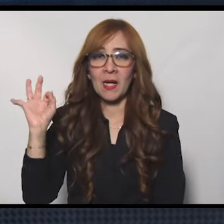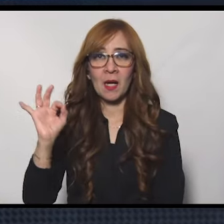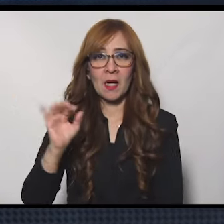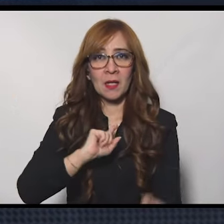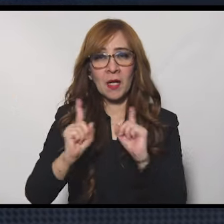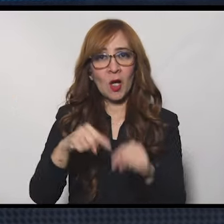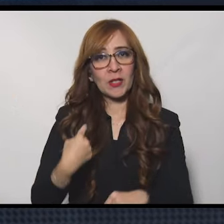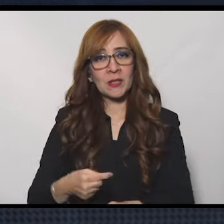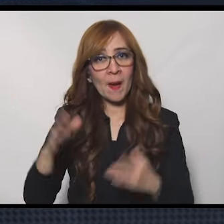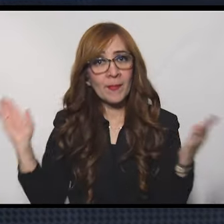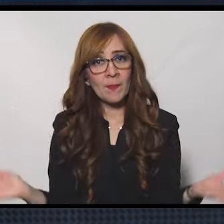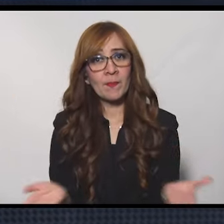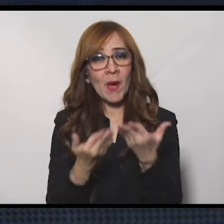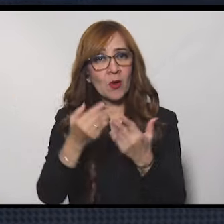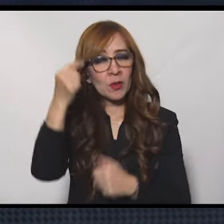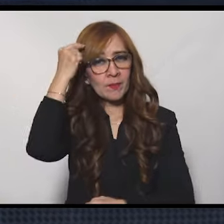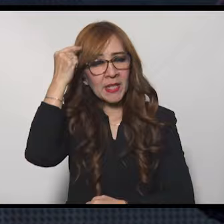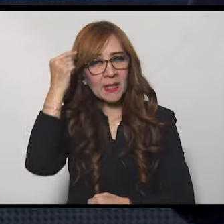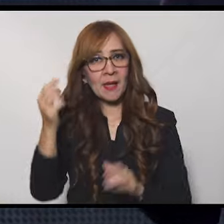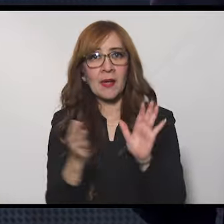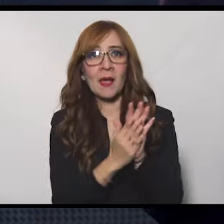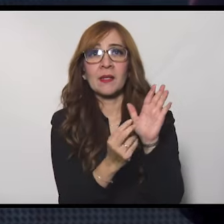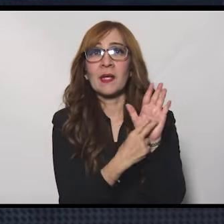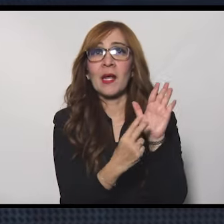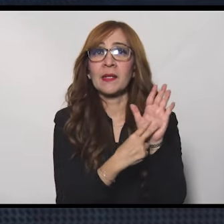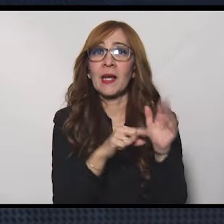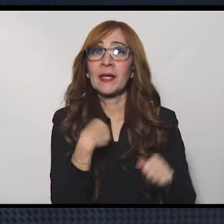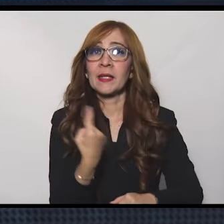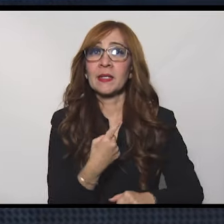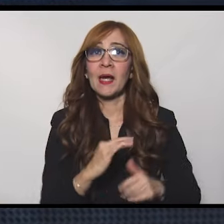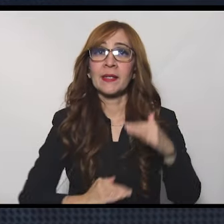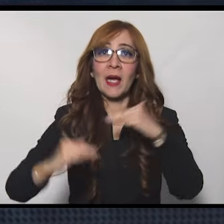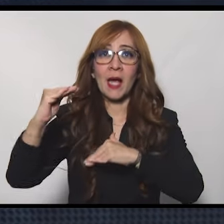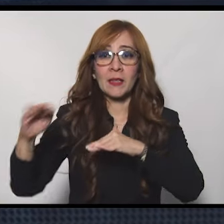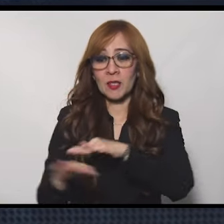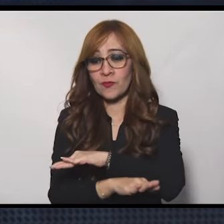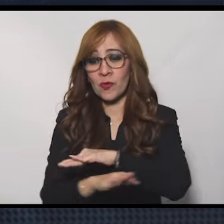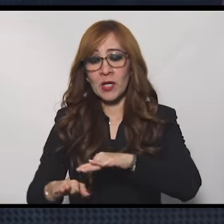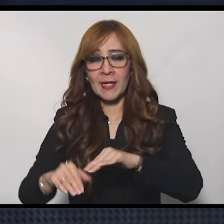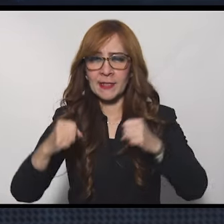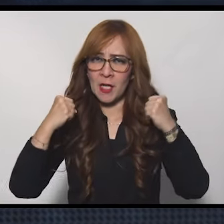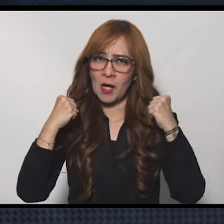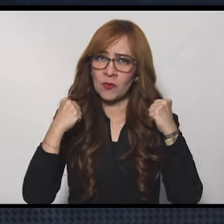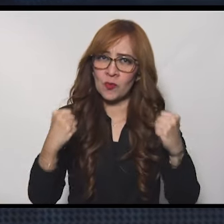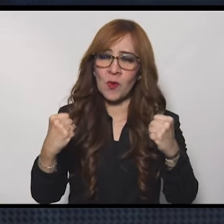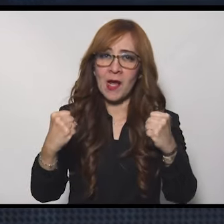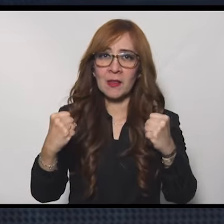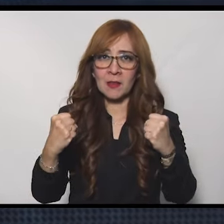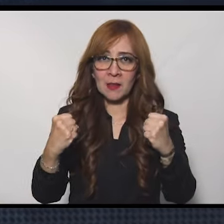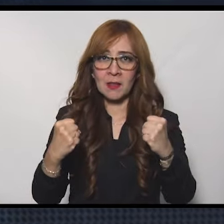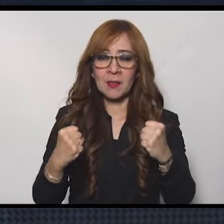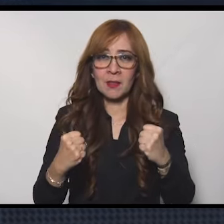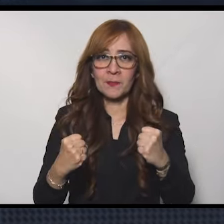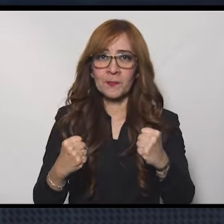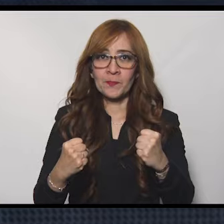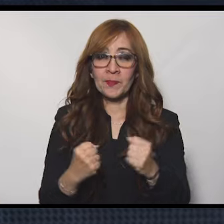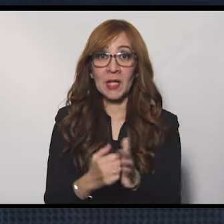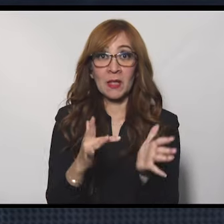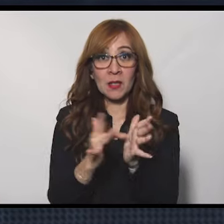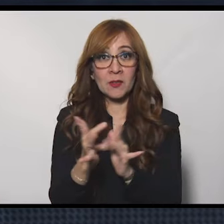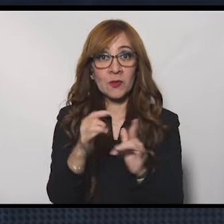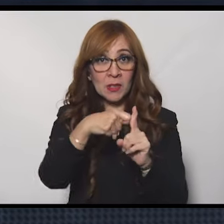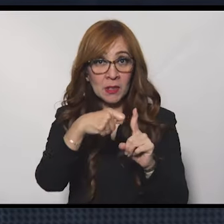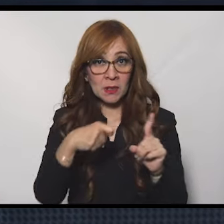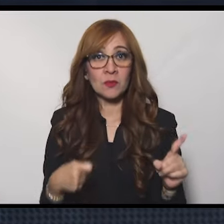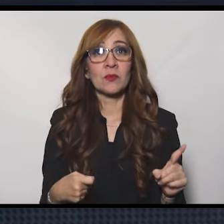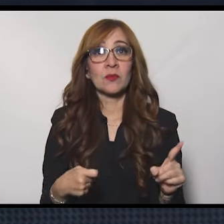Ketika kita membangun pikiran dan juga value-value kita di atas pondasi yang kuat. Di atas pondasi yang kuat ya. Yaitu adalah Yesus